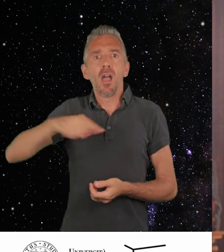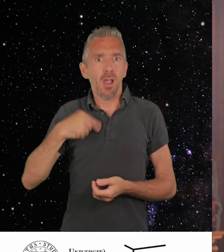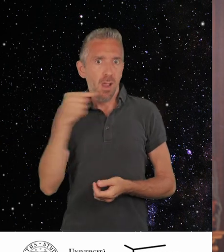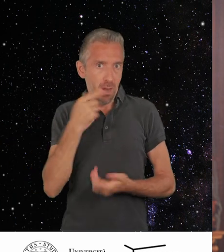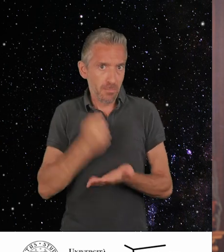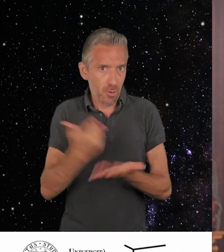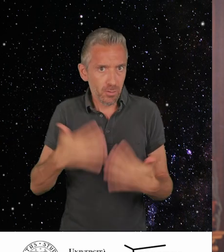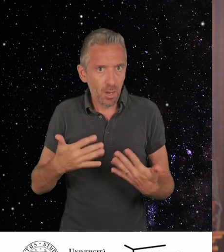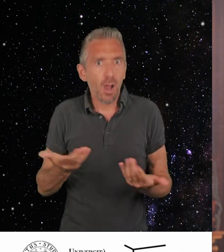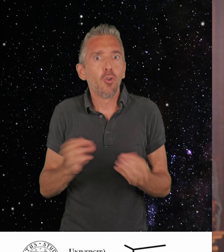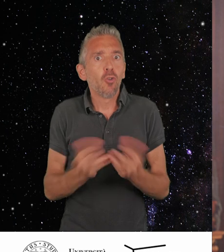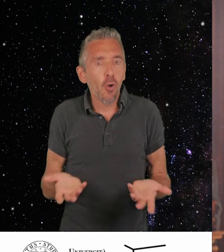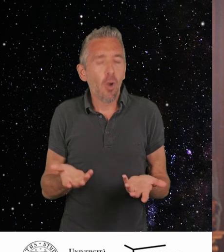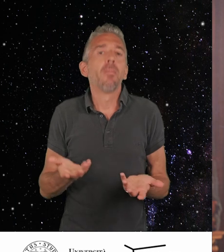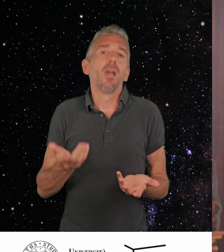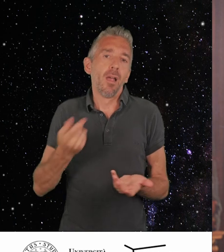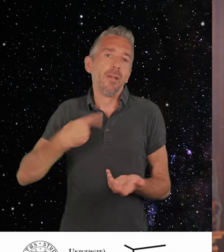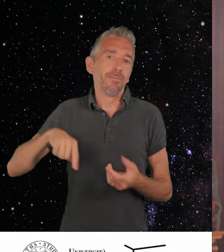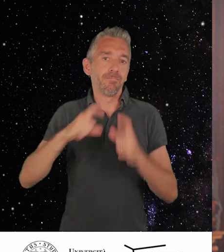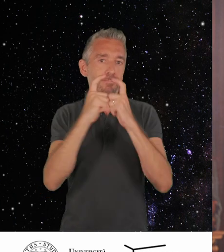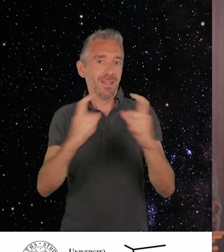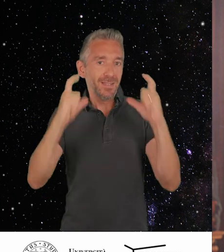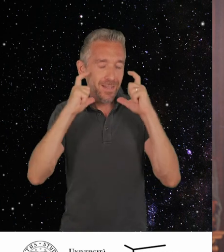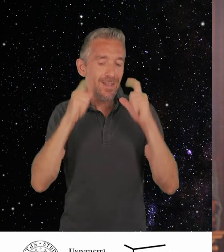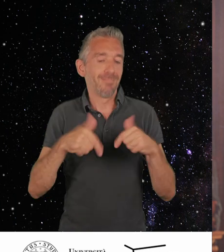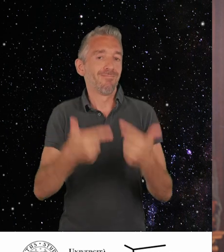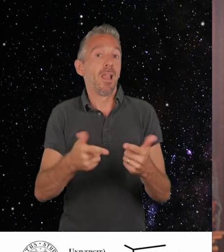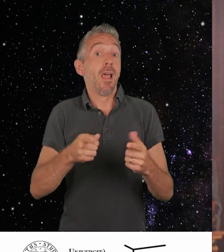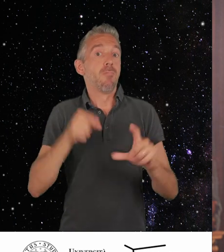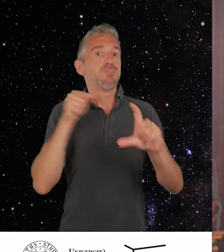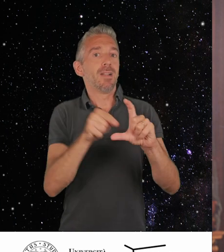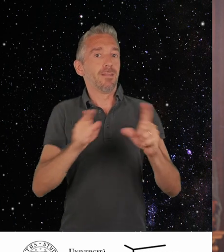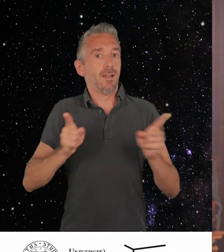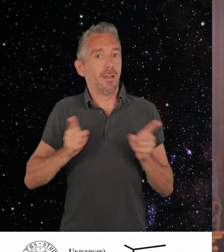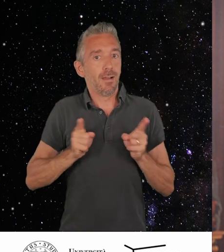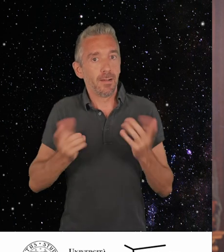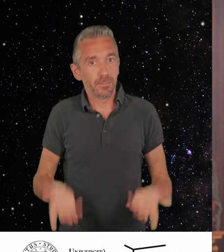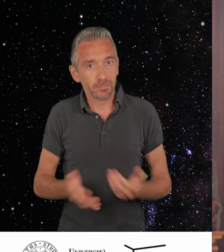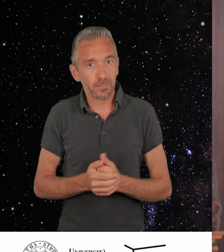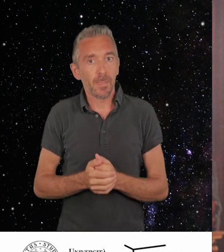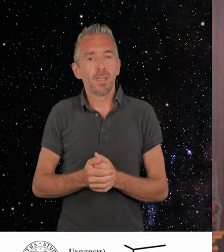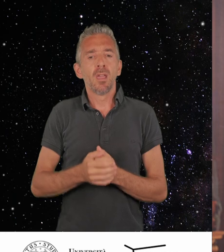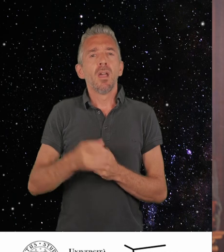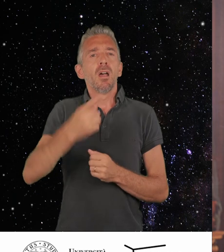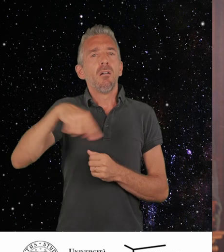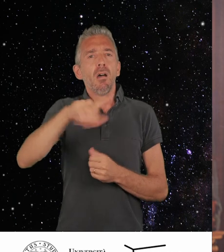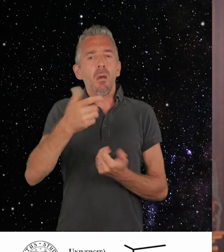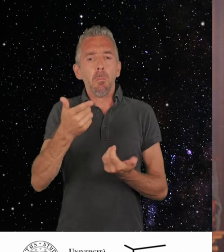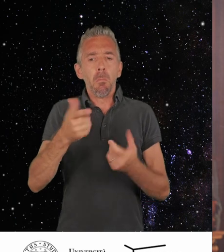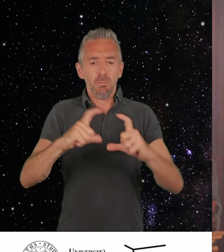consigliato anche per noi ricercatori, preferiamo utilizzare la mascherina per proteggere i bersagli. Ma dove montiamo i